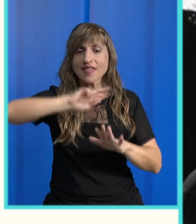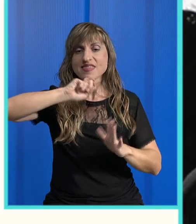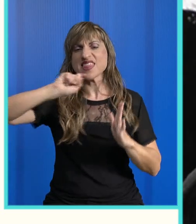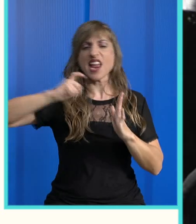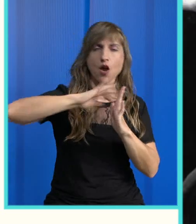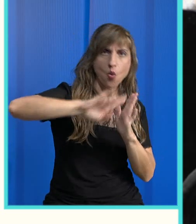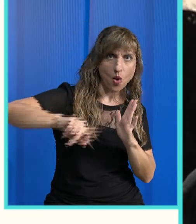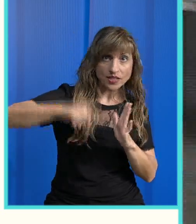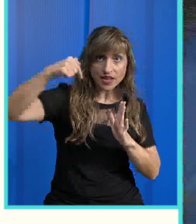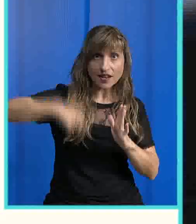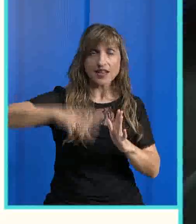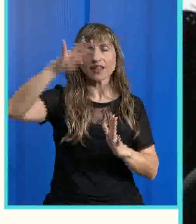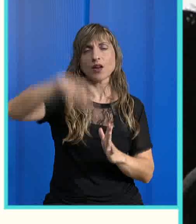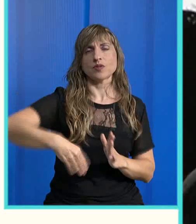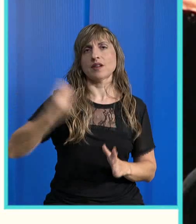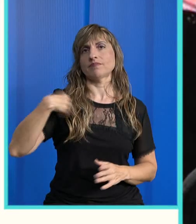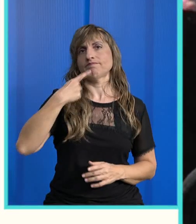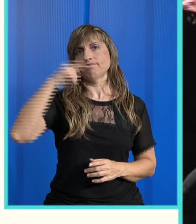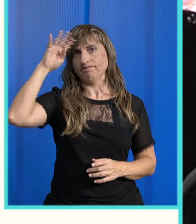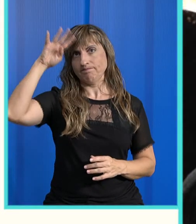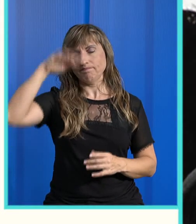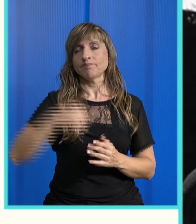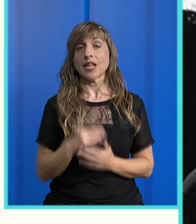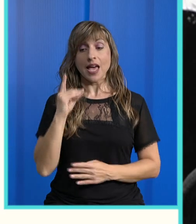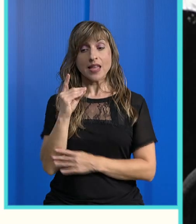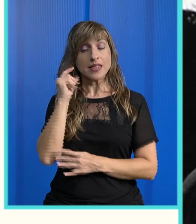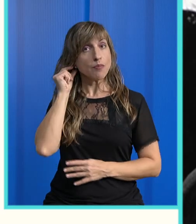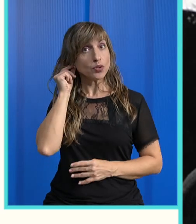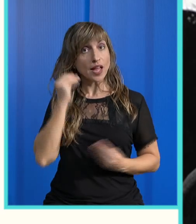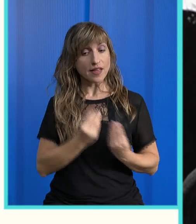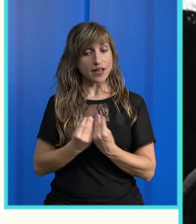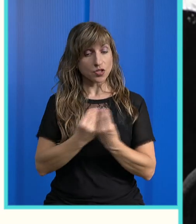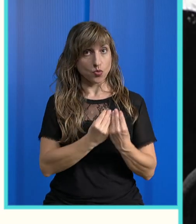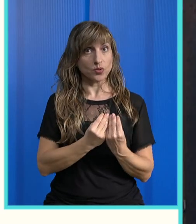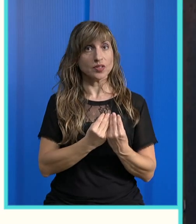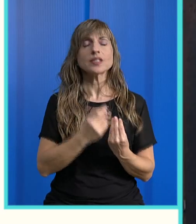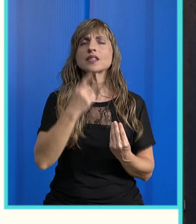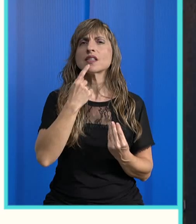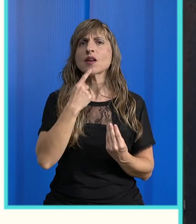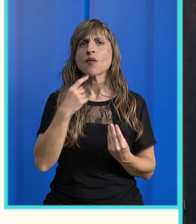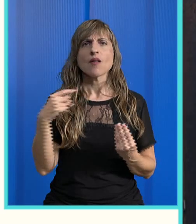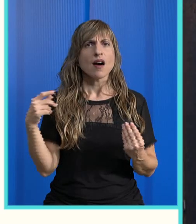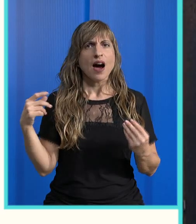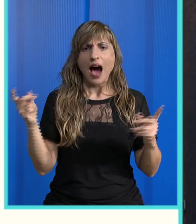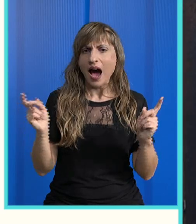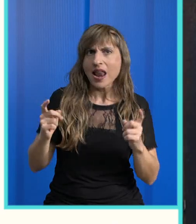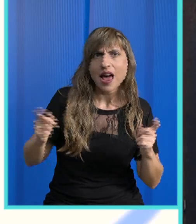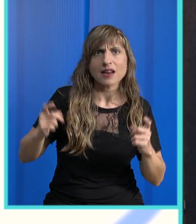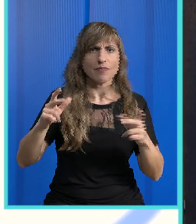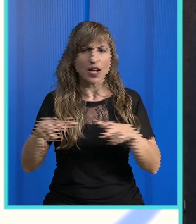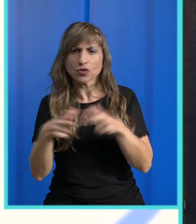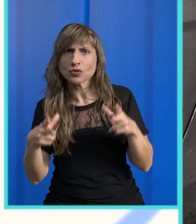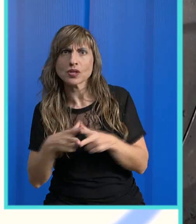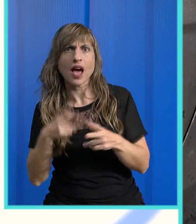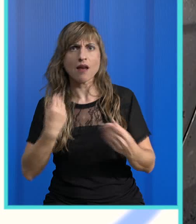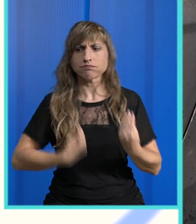segons Mossos d'Esquadra. La diputada de Junts Marta Madrenes ha posat de manifest l'alarma social que provoquen els furs produïts